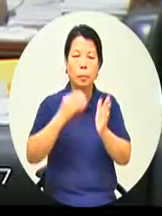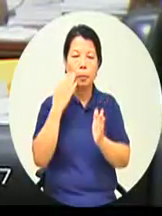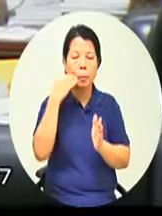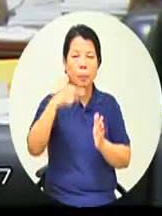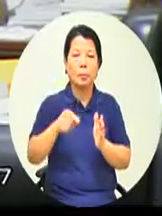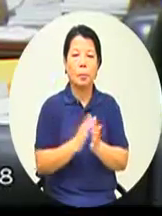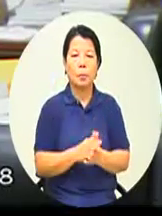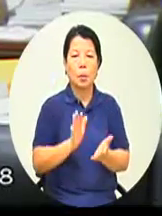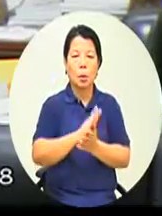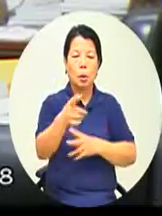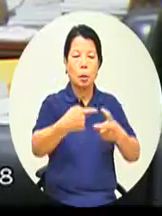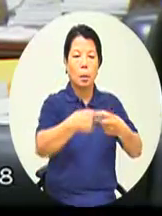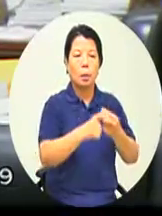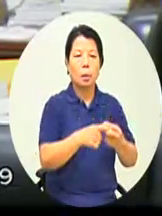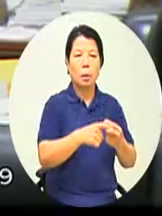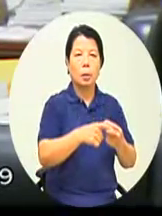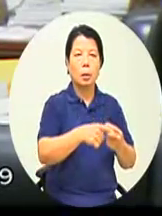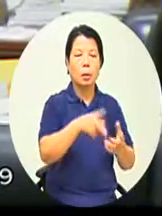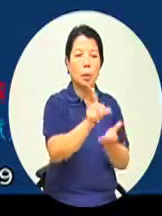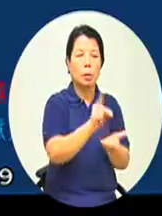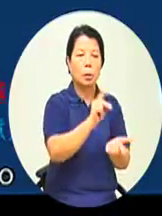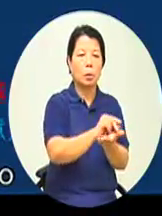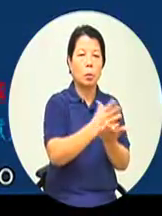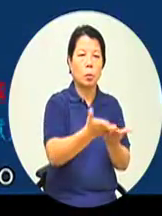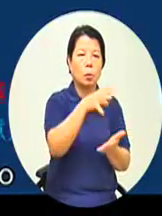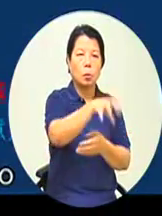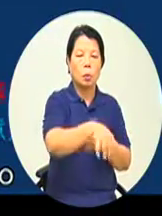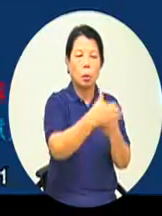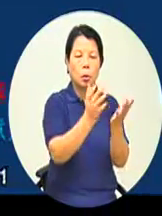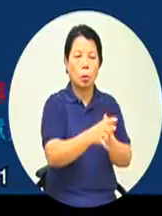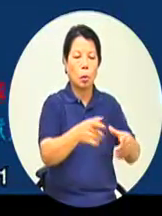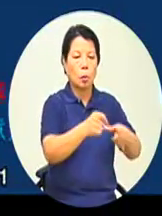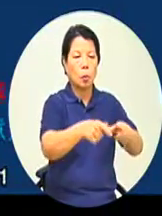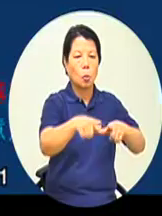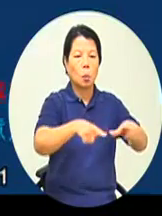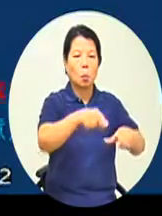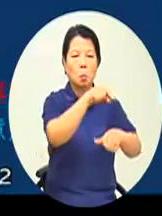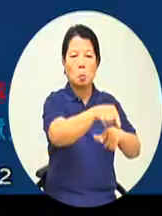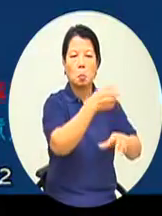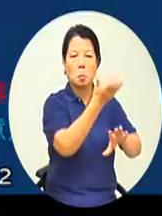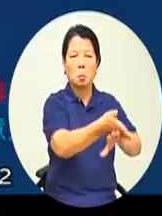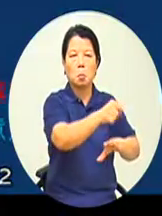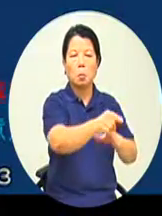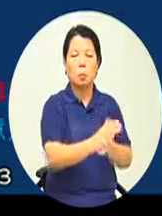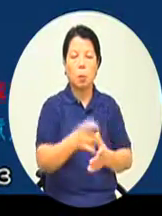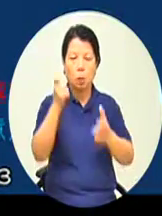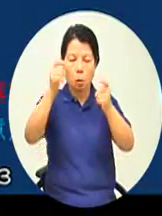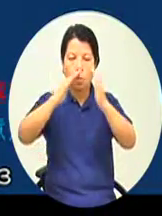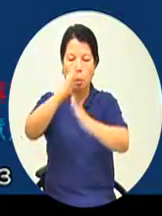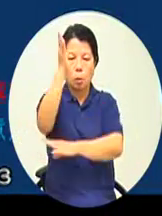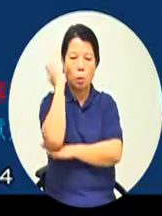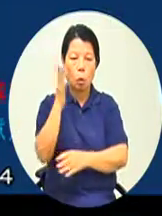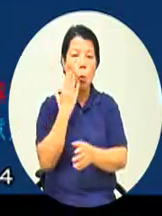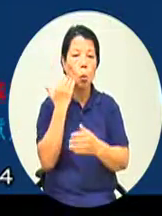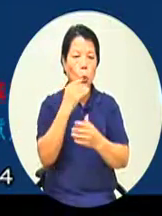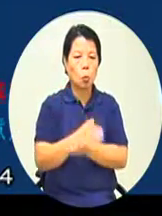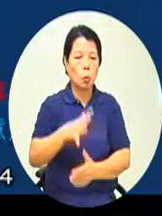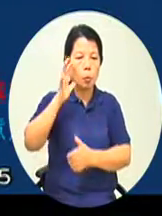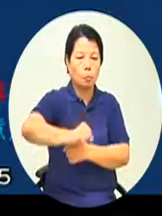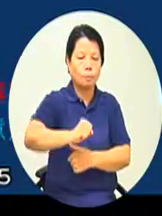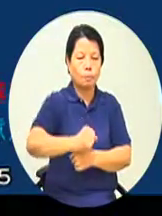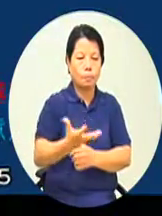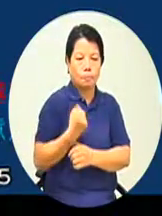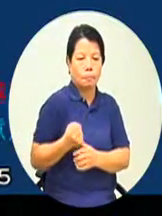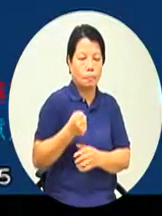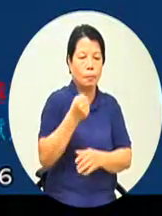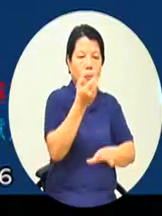们将李科永图书馆盖在中央公园，我可以预想到的三种状况，如果高雄市政府要强硬施工，那当然就